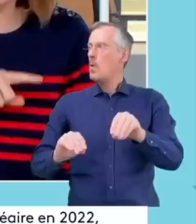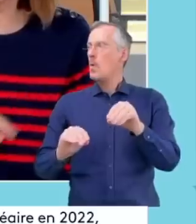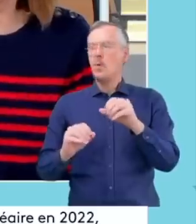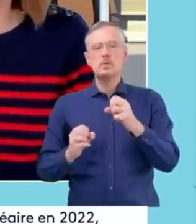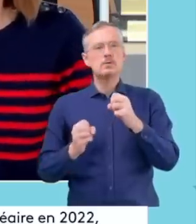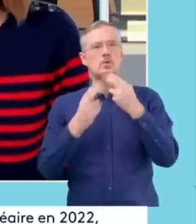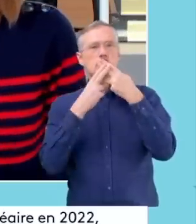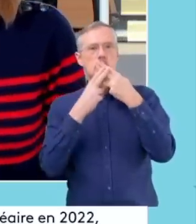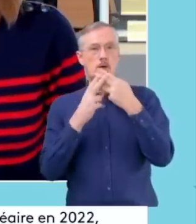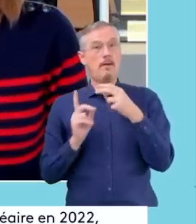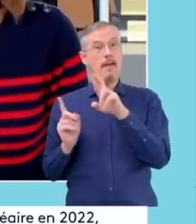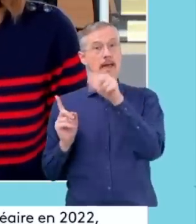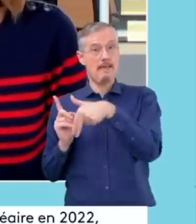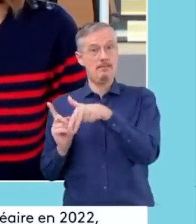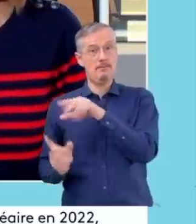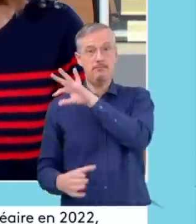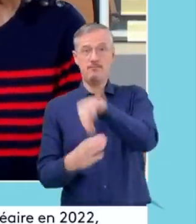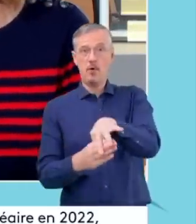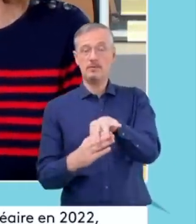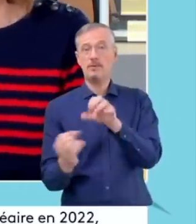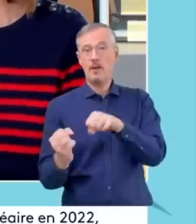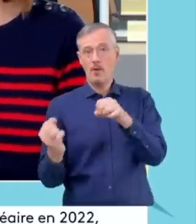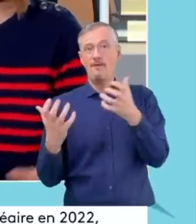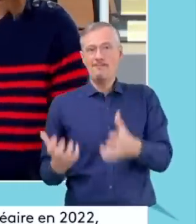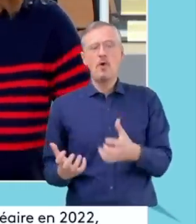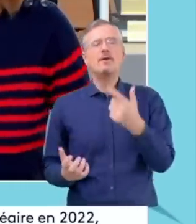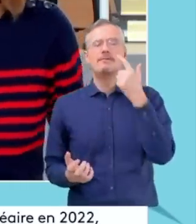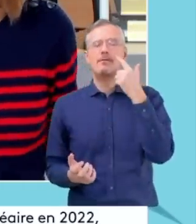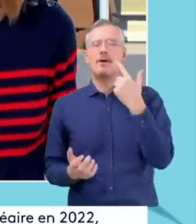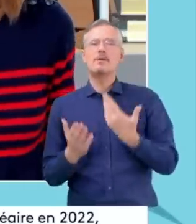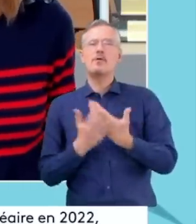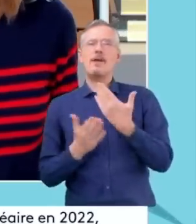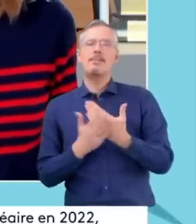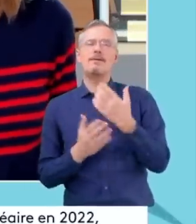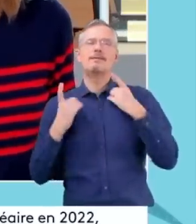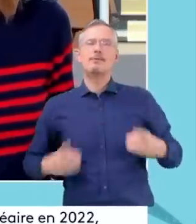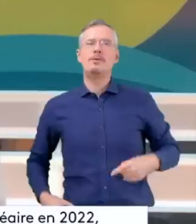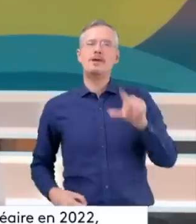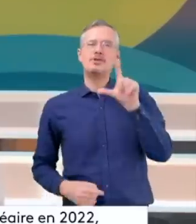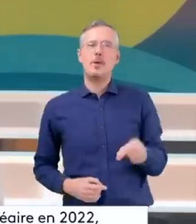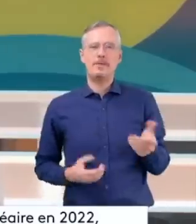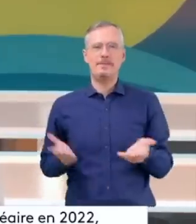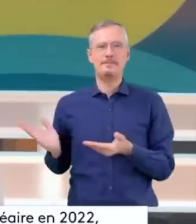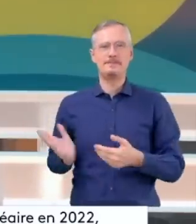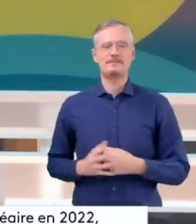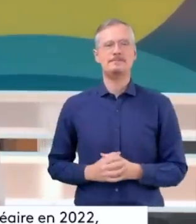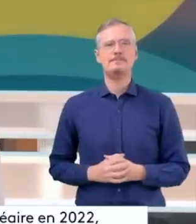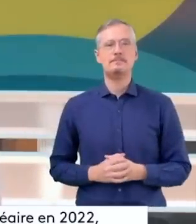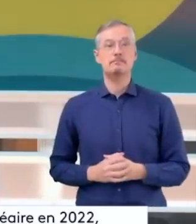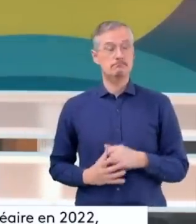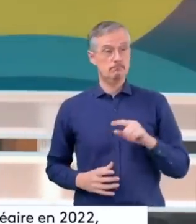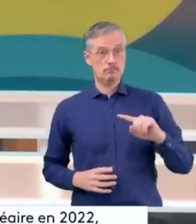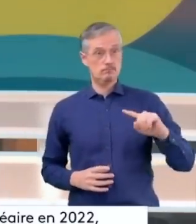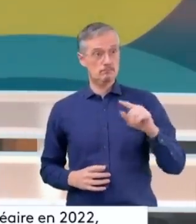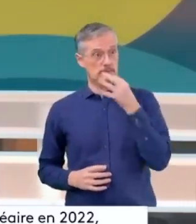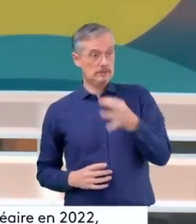voter. On va écouter d'ailleurs à ce propos Edwige Diage, la députée de Gironde, qui était l'invitée de Daïko Doui ce matin. Nous avons indiqué que nous voterions tous ceux